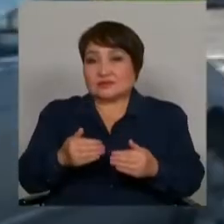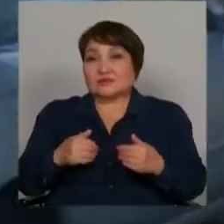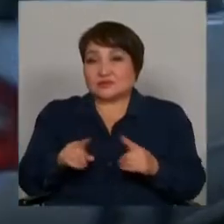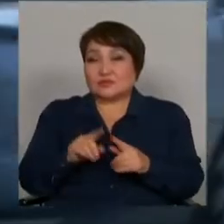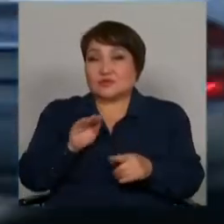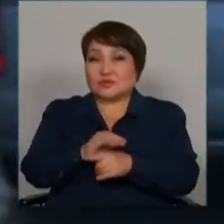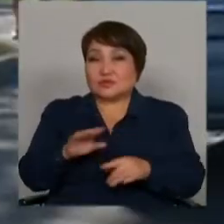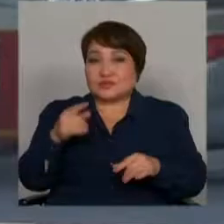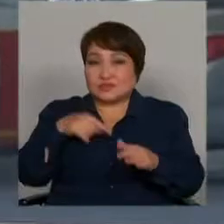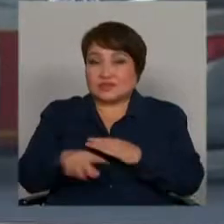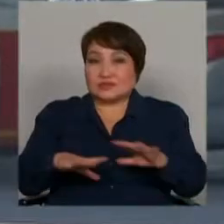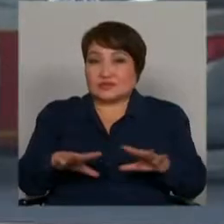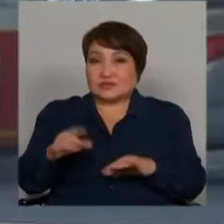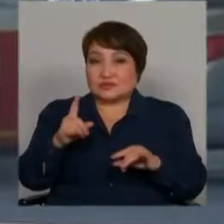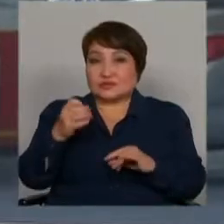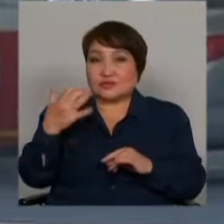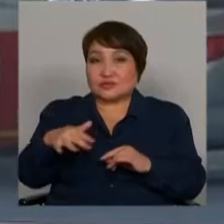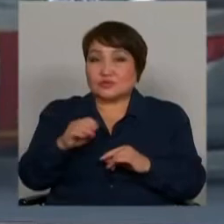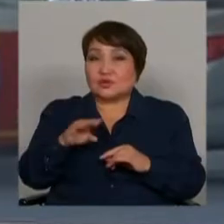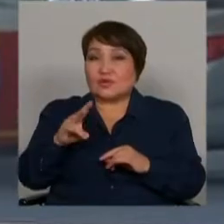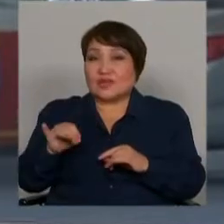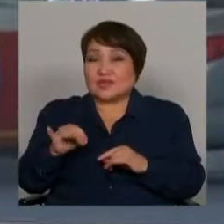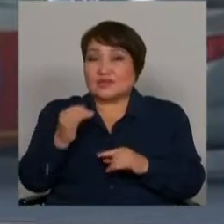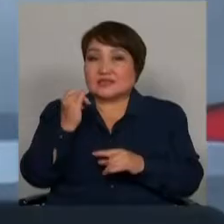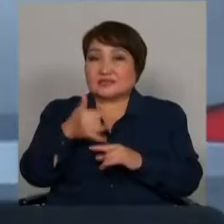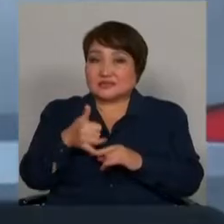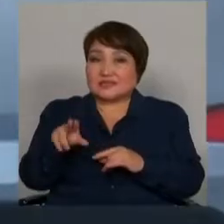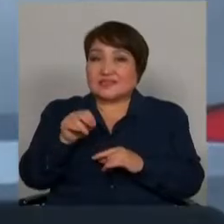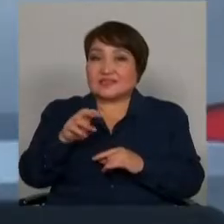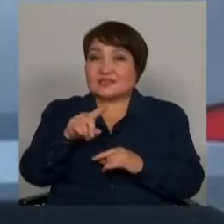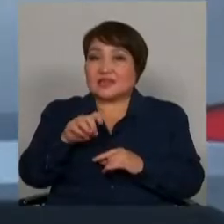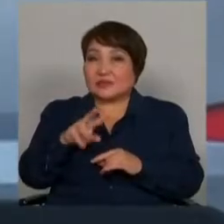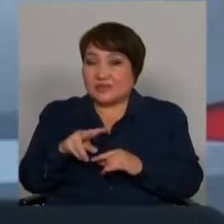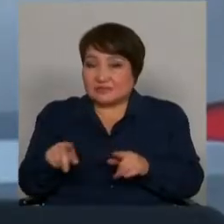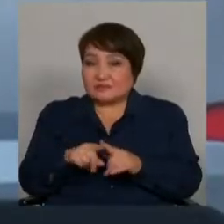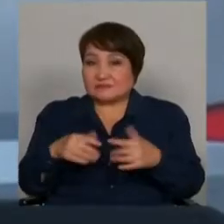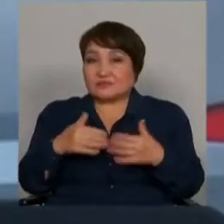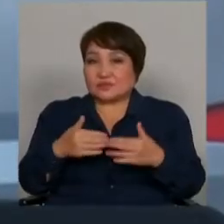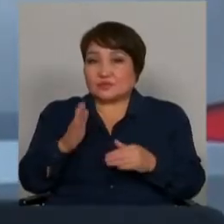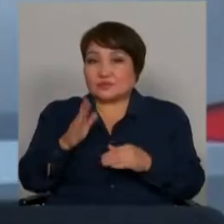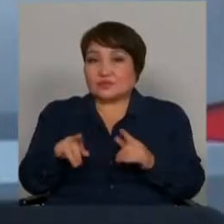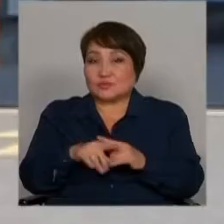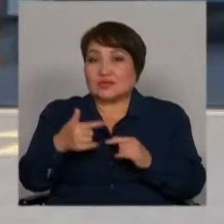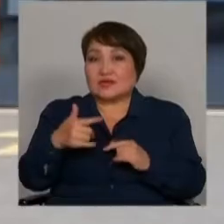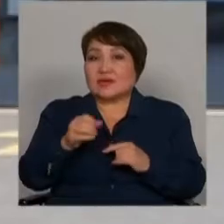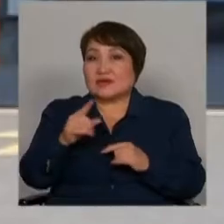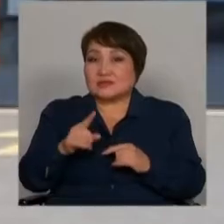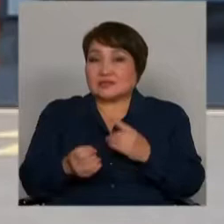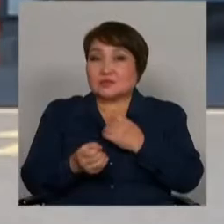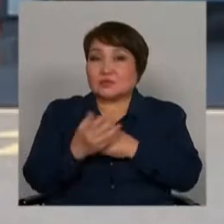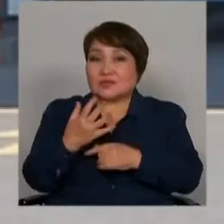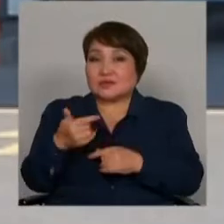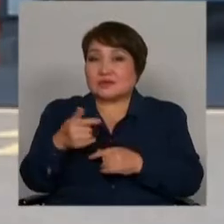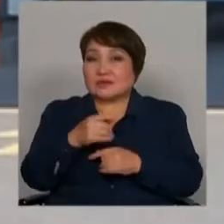мың тоннаға дейін дизель отынымен қамту үшін шығарылған. Бүгін мемлекет басшысының қабылдауында болған Қазмұнайгаз ұлттық компаниясының